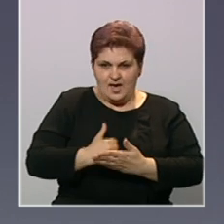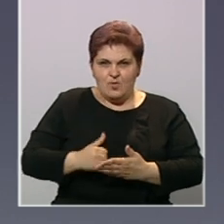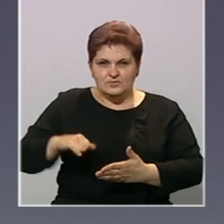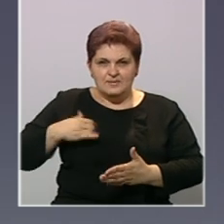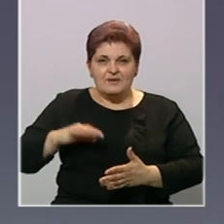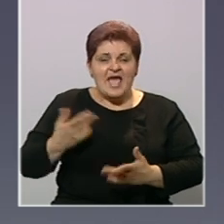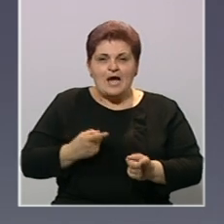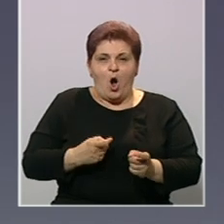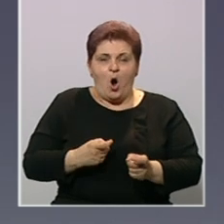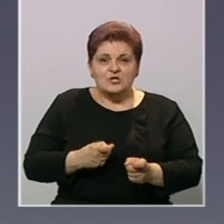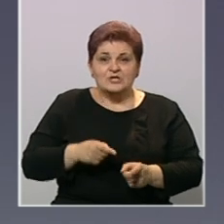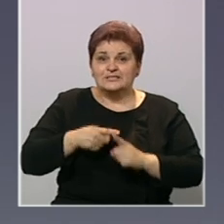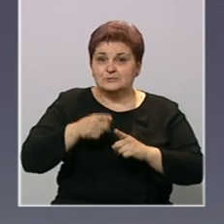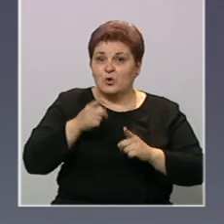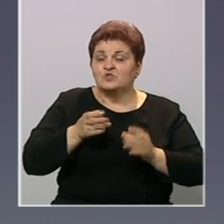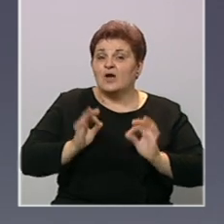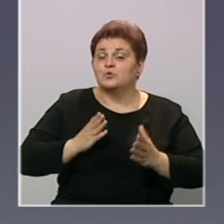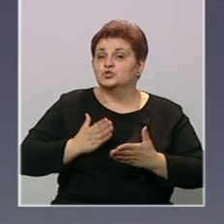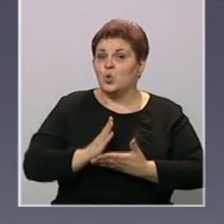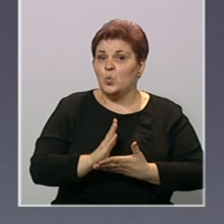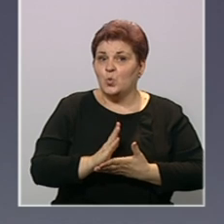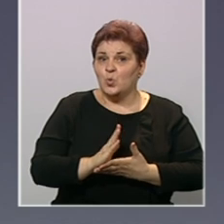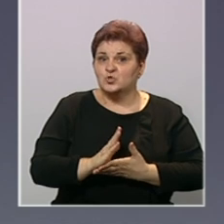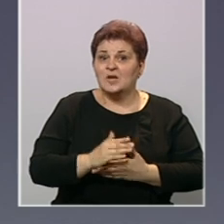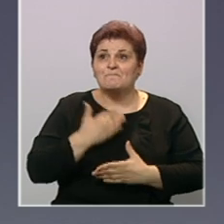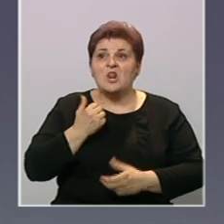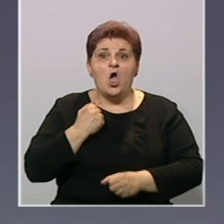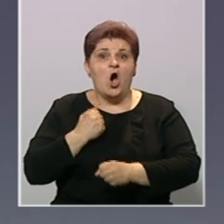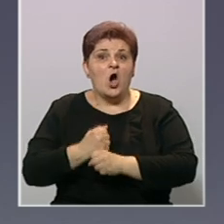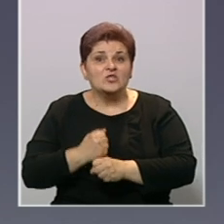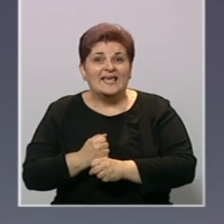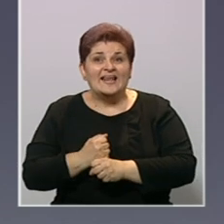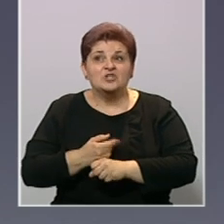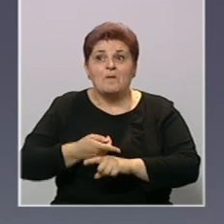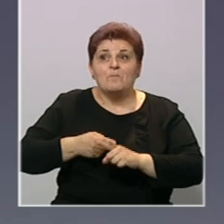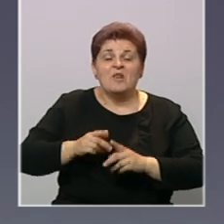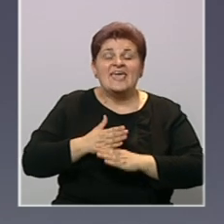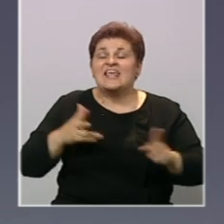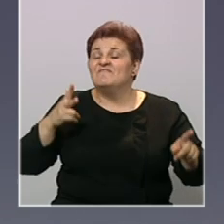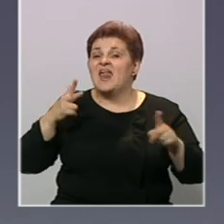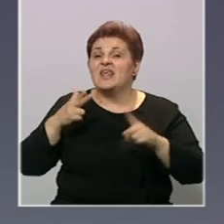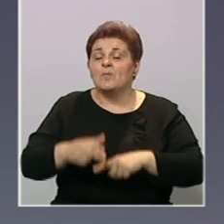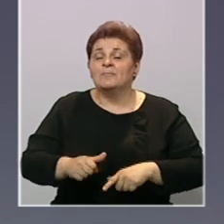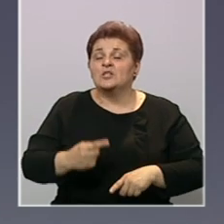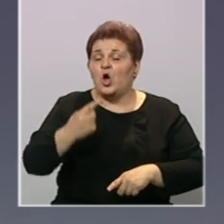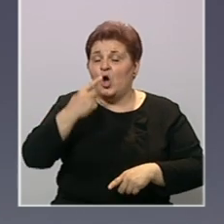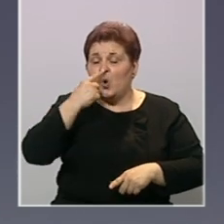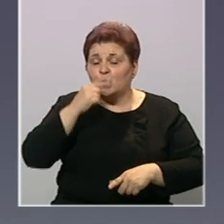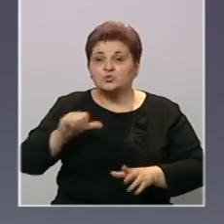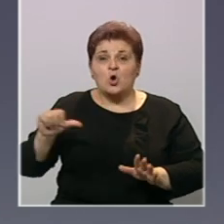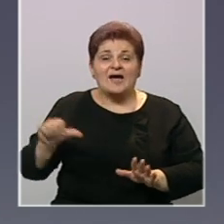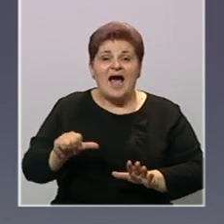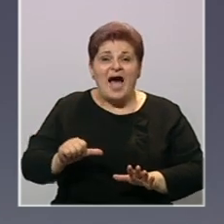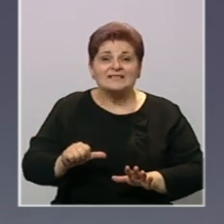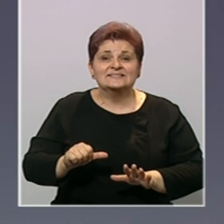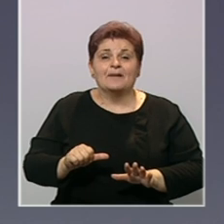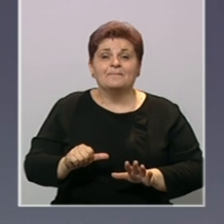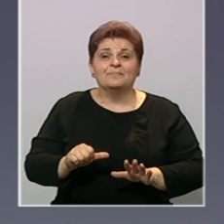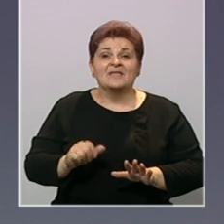kao oružje. Iz toga, u svakom slučaju, bilo da se radi o djelimičnom velikom prekidu ruskog gasa ili potpunom prekidu ruskog